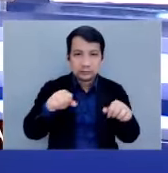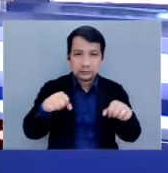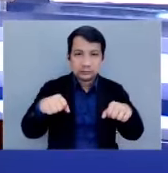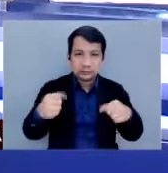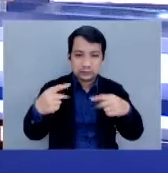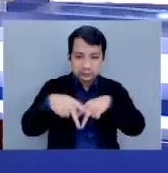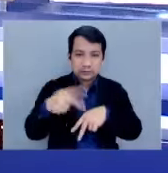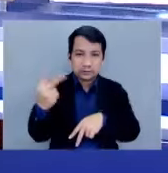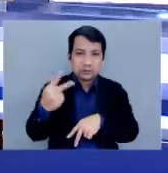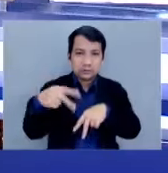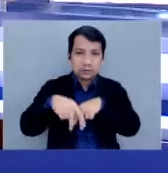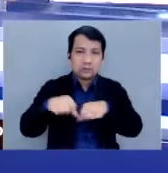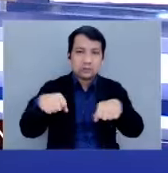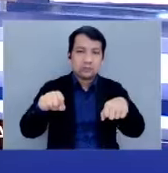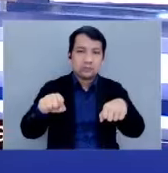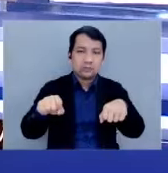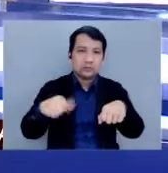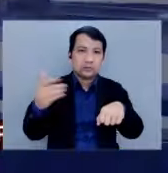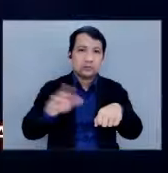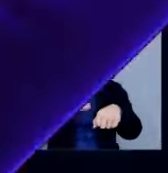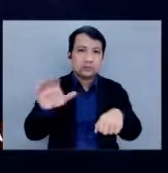Nasa frontline balitang iyan si John Arawa.